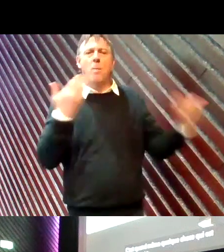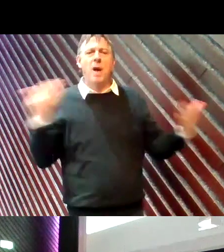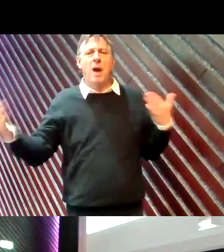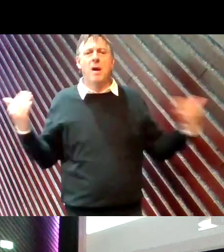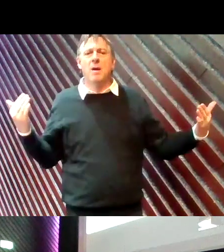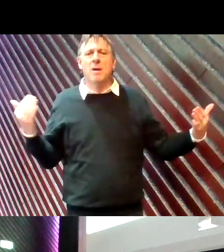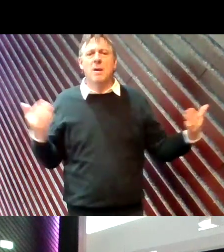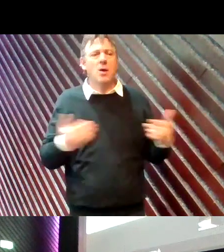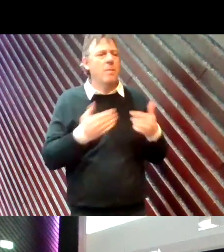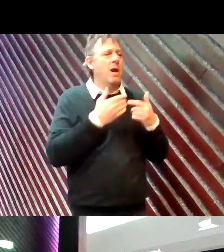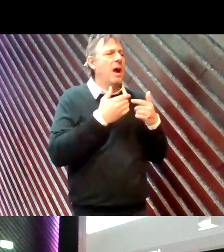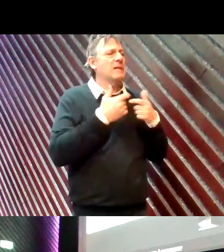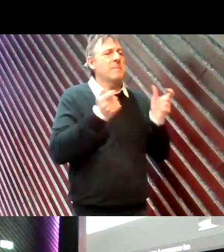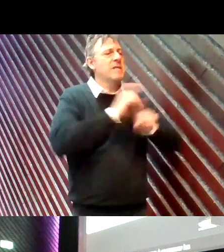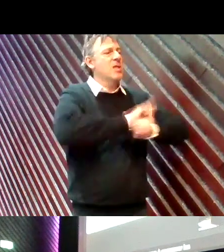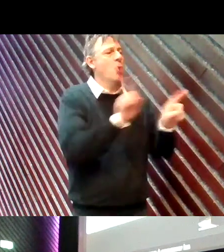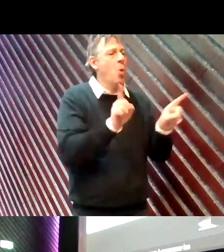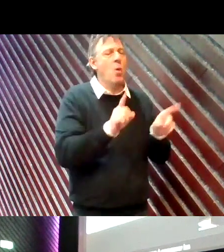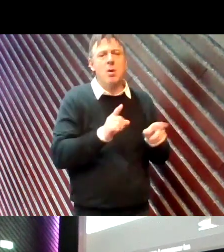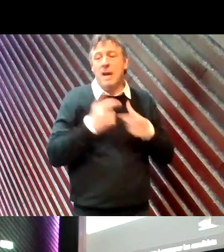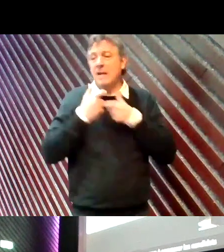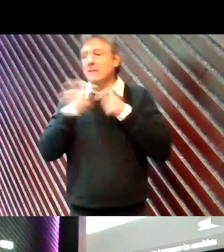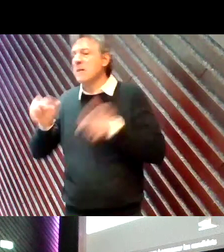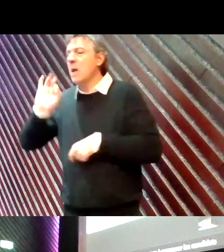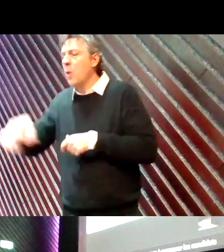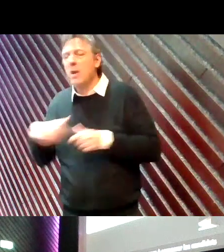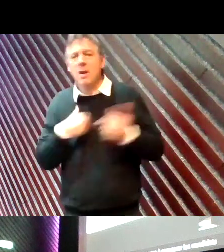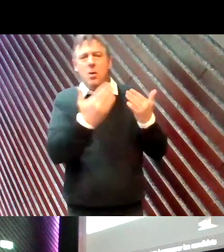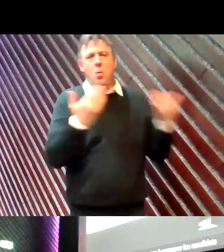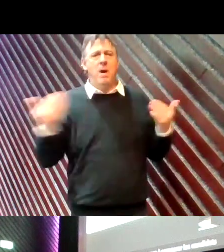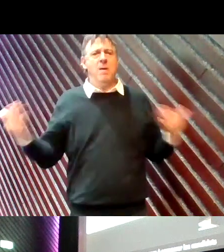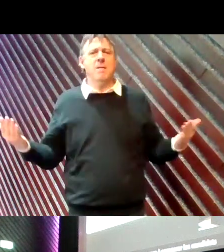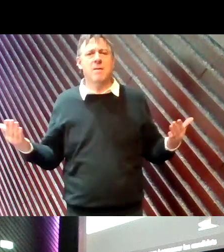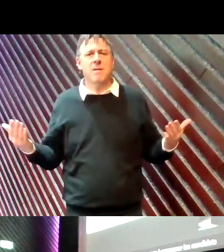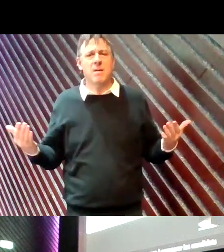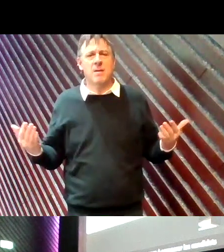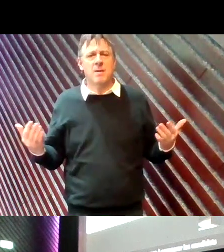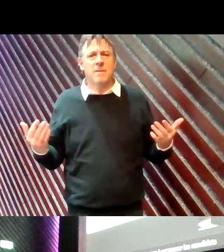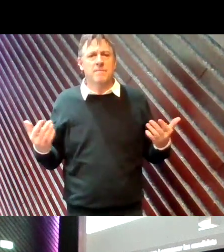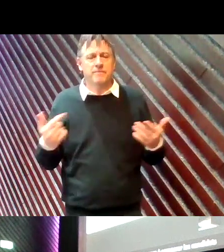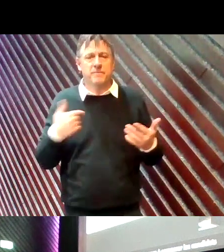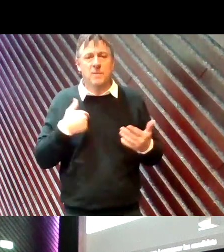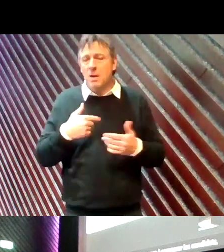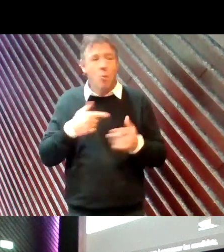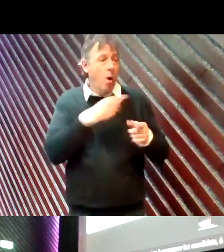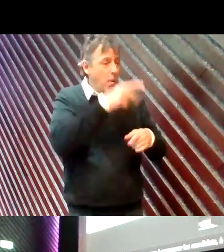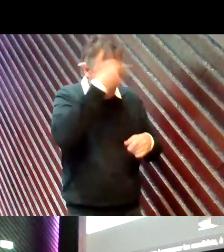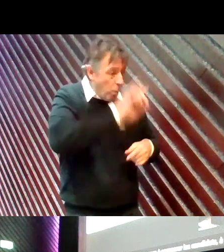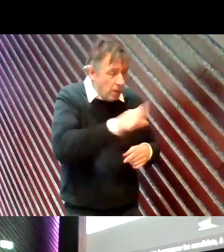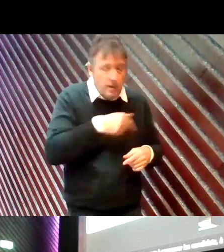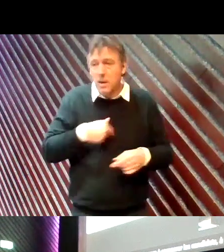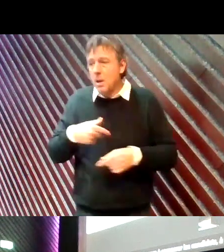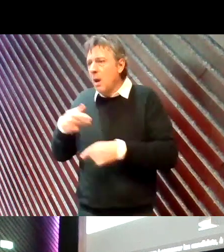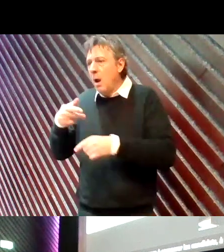les candidats en fonction de son pour la possibilité de leur campagne pour l soit encore finalement à se dire bon ben, ça, j'ai rien compris ou ça, j'ai compris